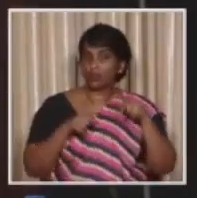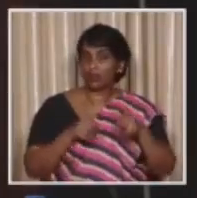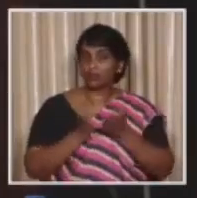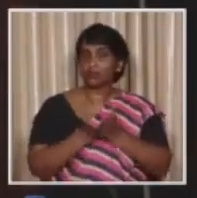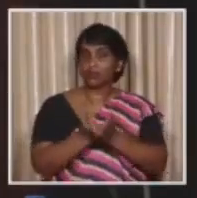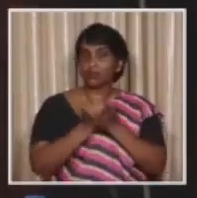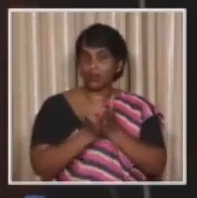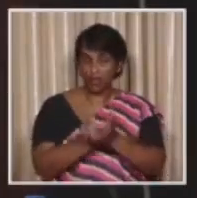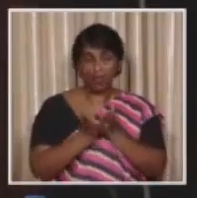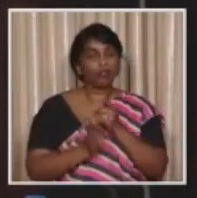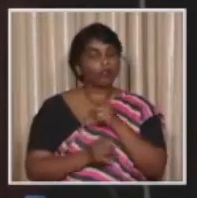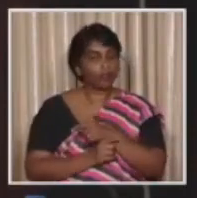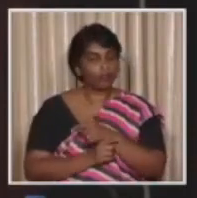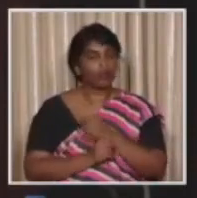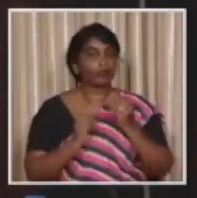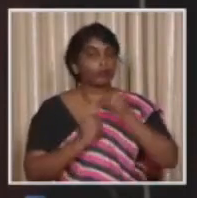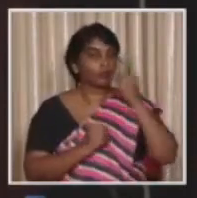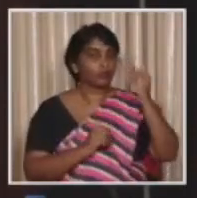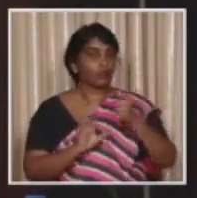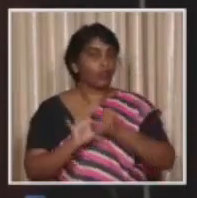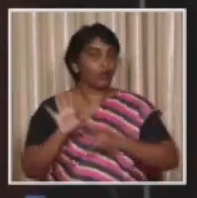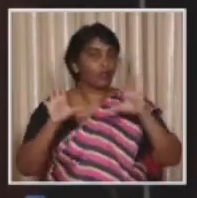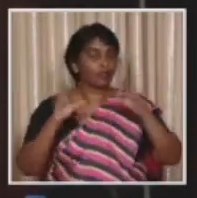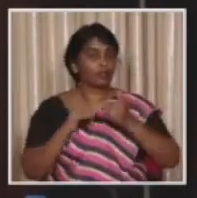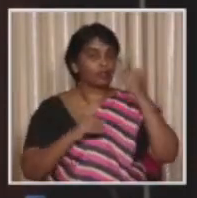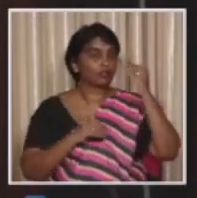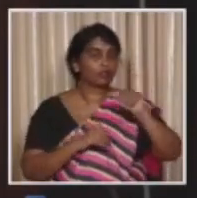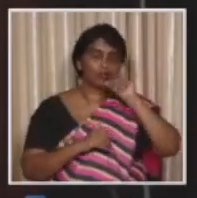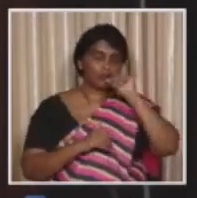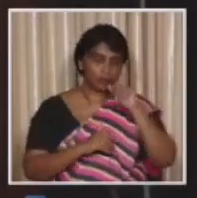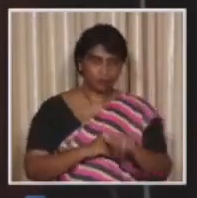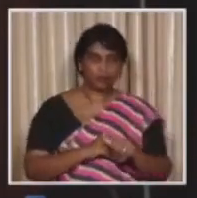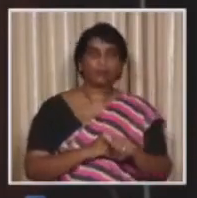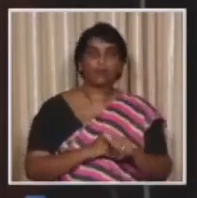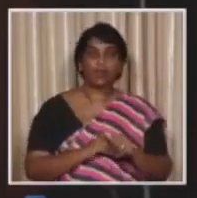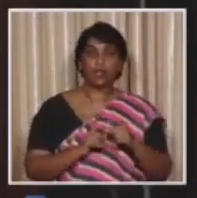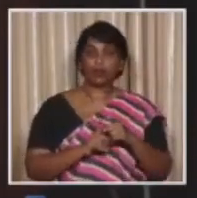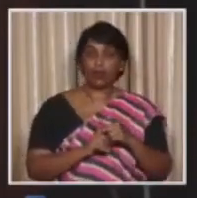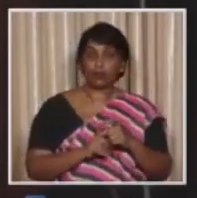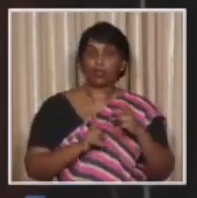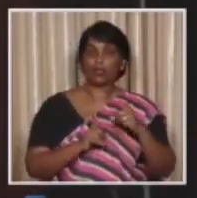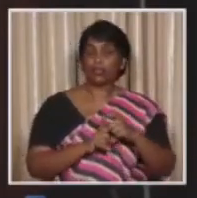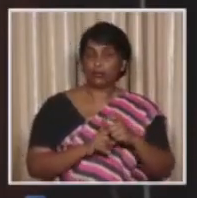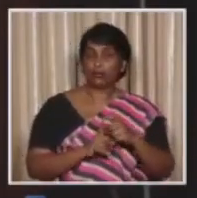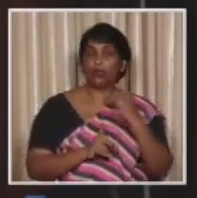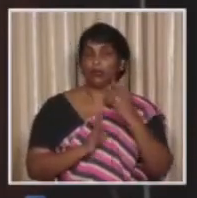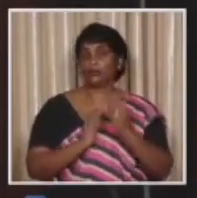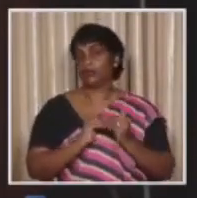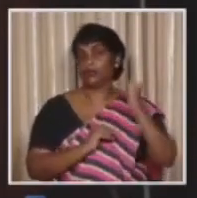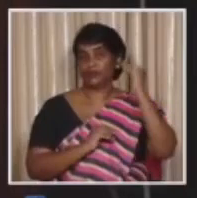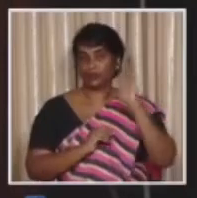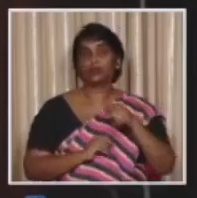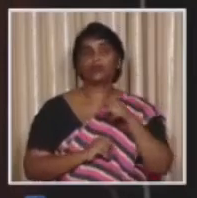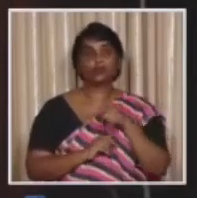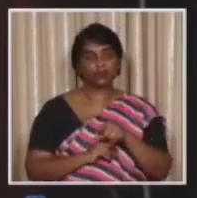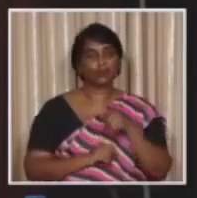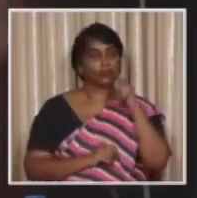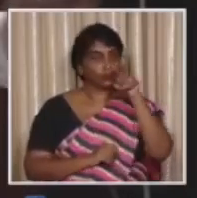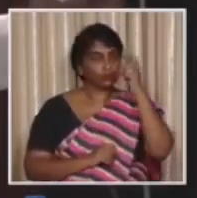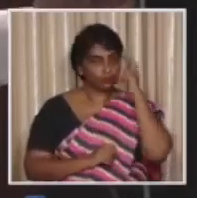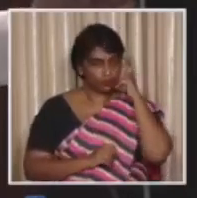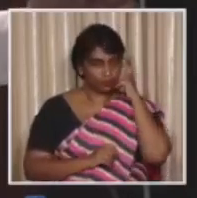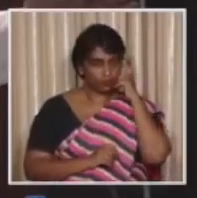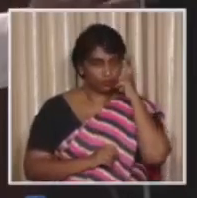ගමන් කරන නැව් ඉදිරි දශකය තුළ අනිවාර්යයෙන්ම දෙගුණ තෙගුණ වෙනවා මුලාසනාඩු කරු මන්ත්‍රීමියනි ඔබද මේ